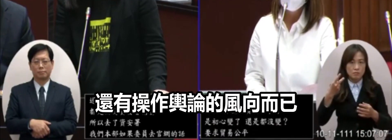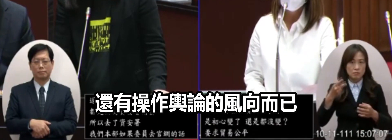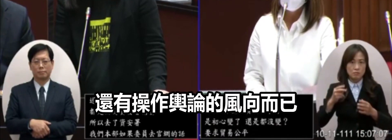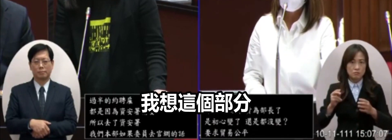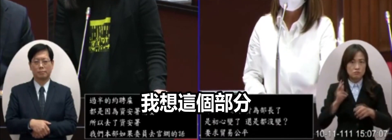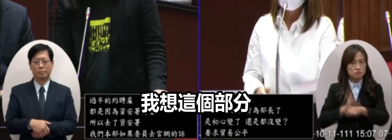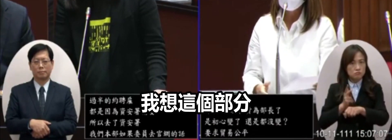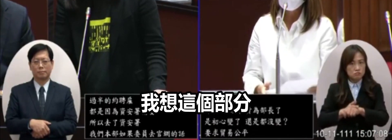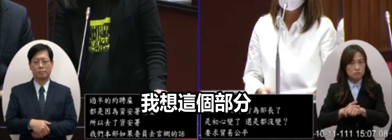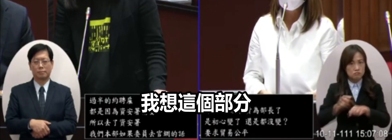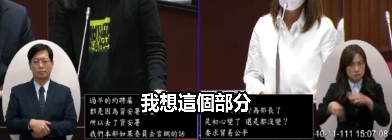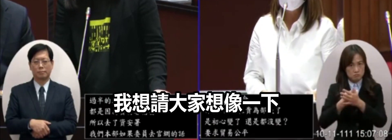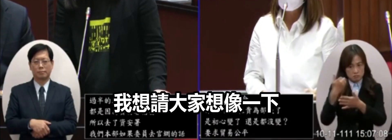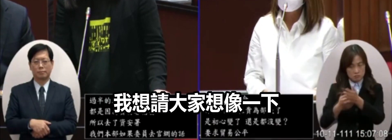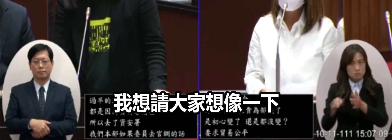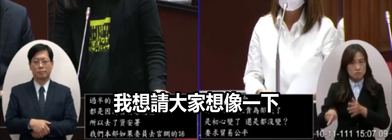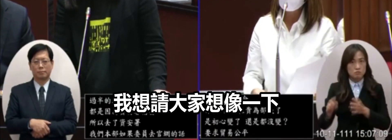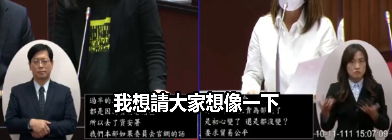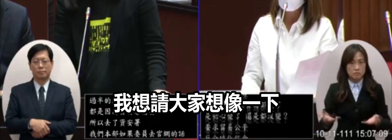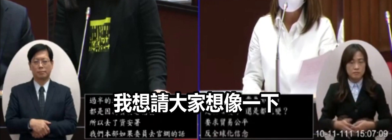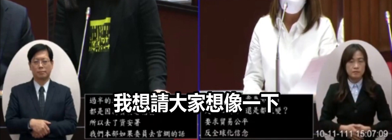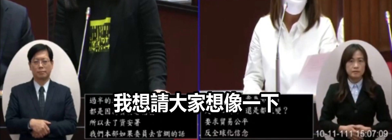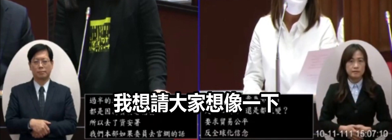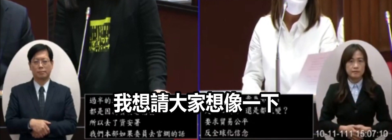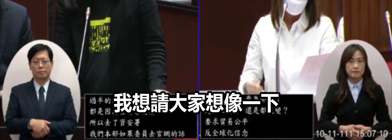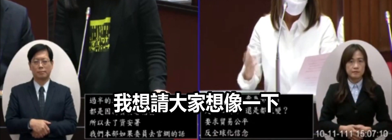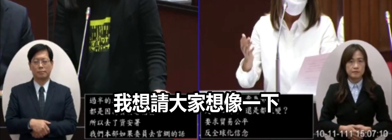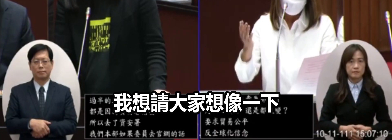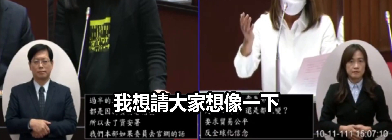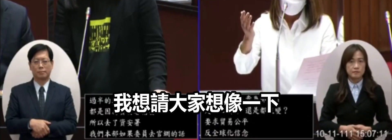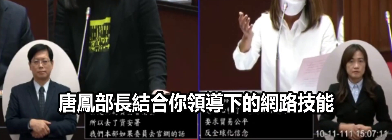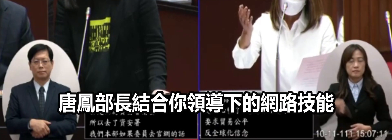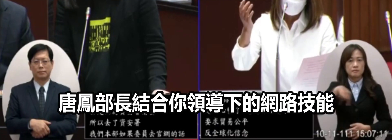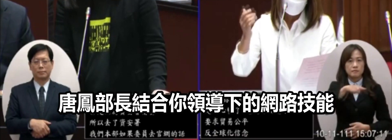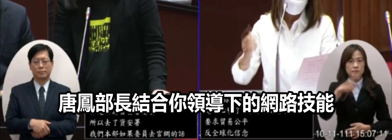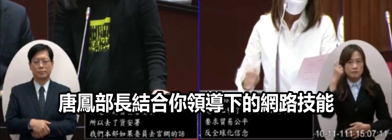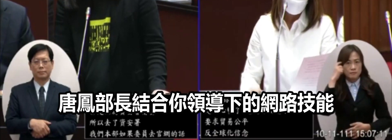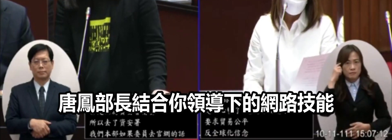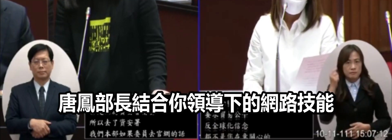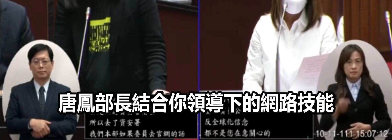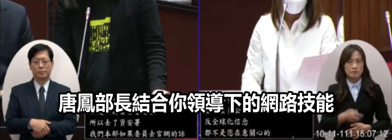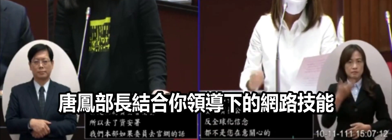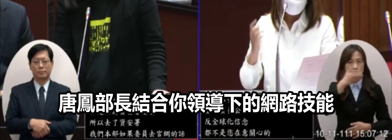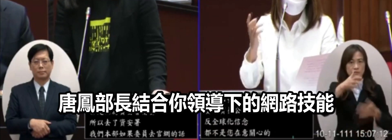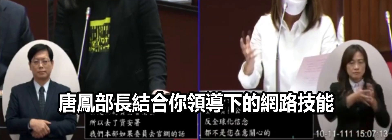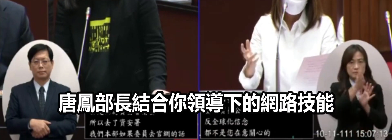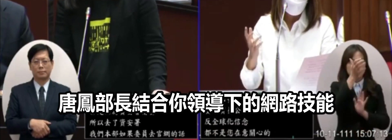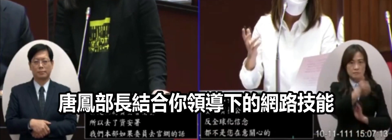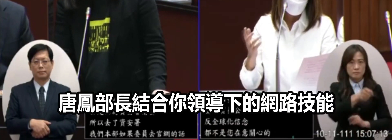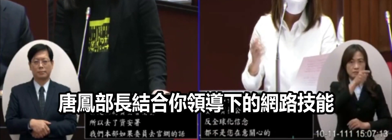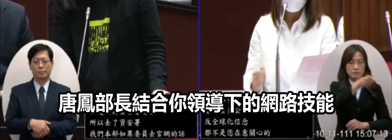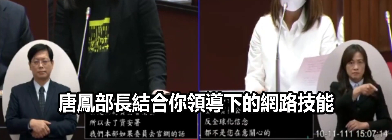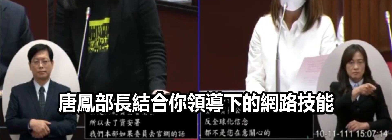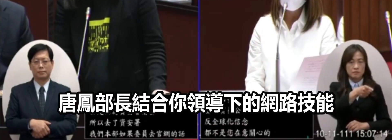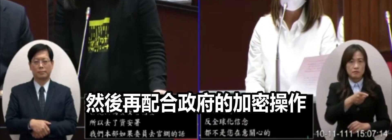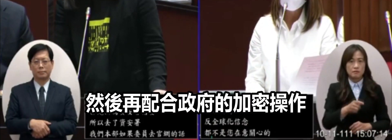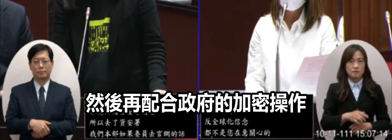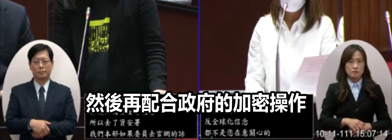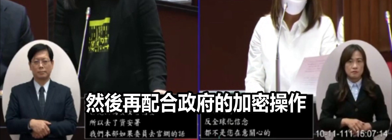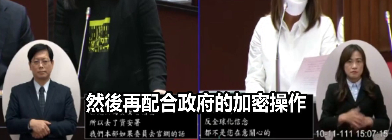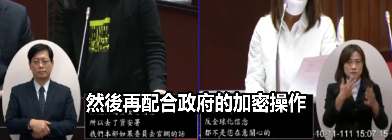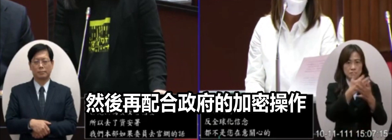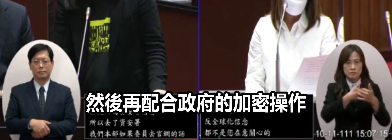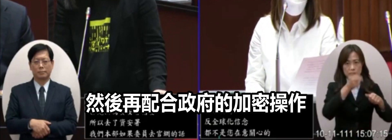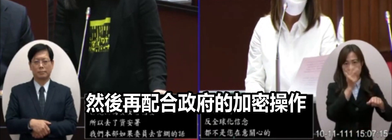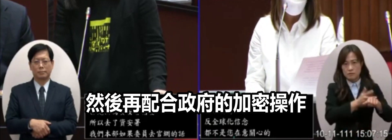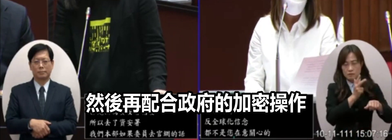已。我想这个部分，我想请大家想象一下，韩孟部长结合你领导下的网络技能，然后